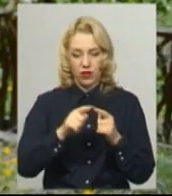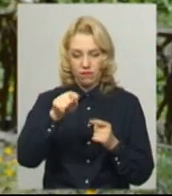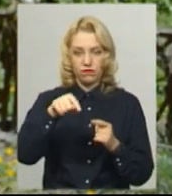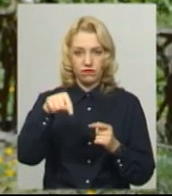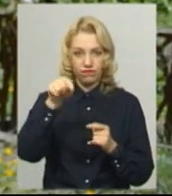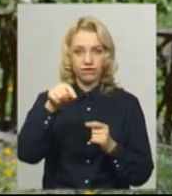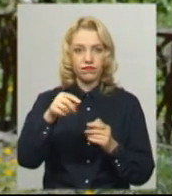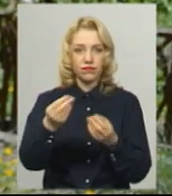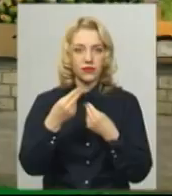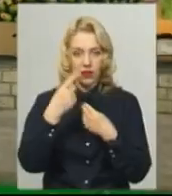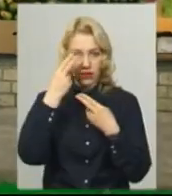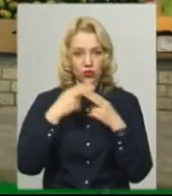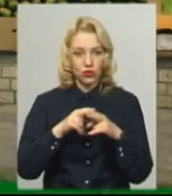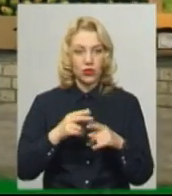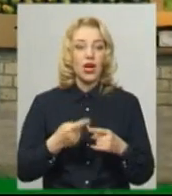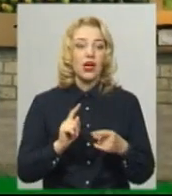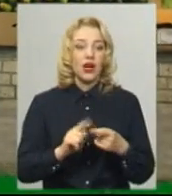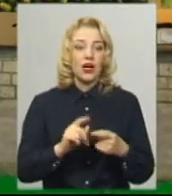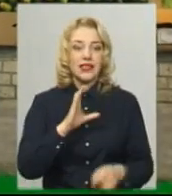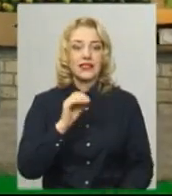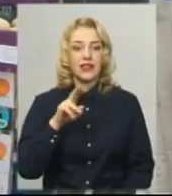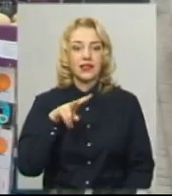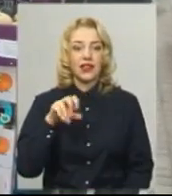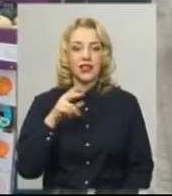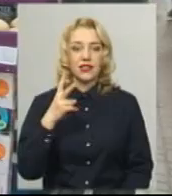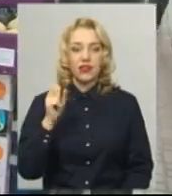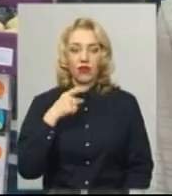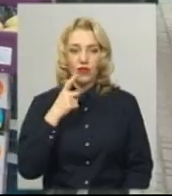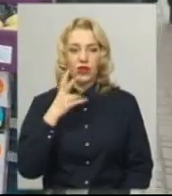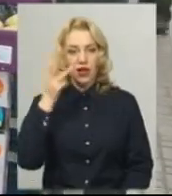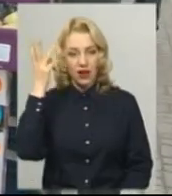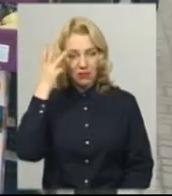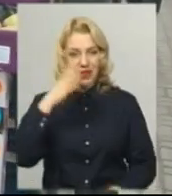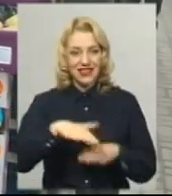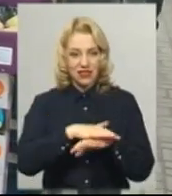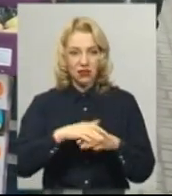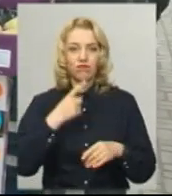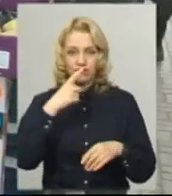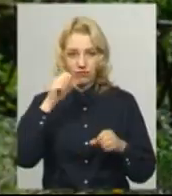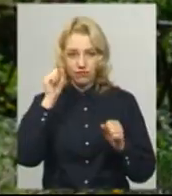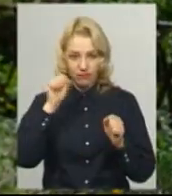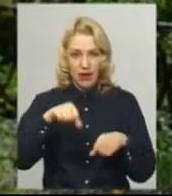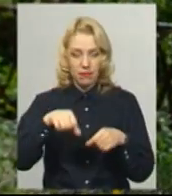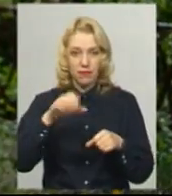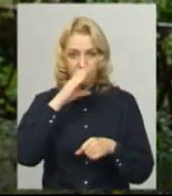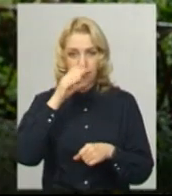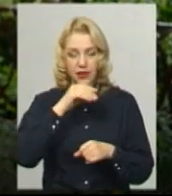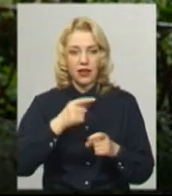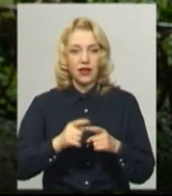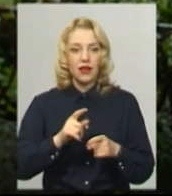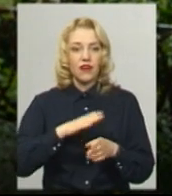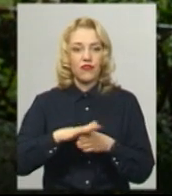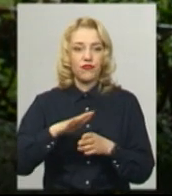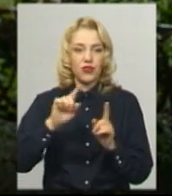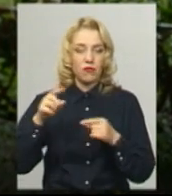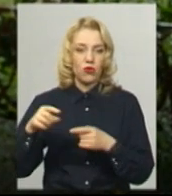самими ринками і самі вивчаємо. Руслана Сітлецька додає, на хмельницьких ринках реально дотримуватися вимог МОЗу. Не більше однієї людини 10